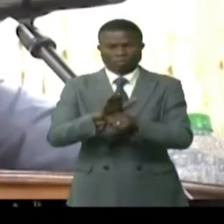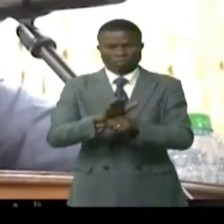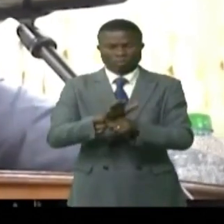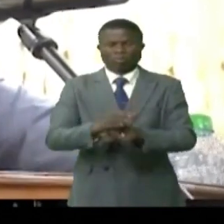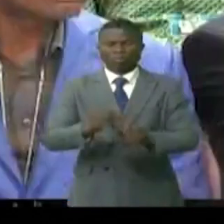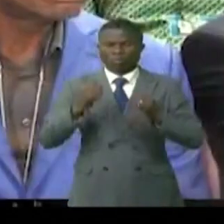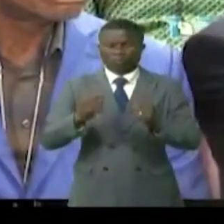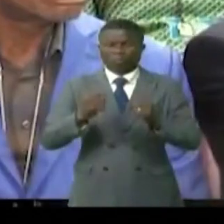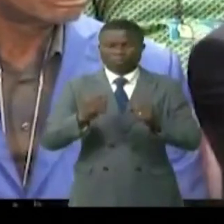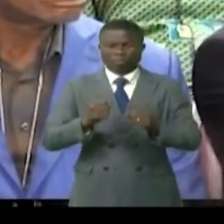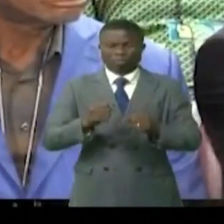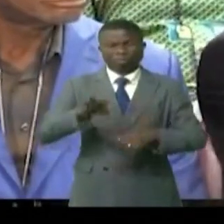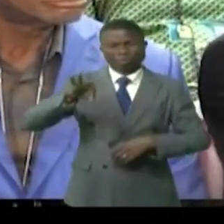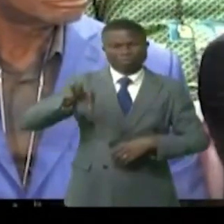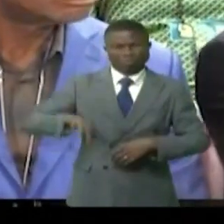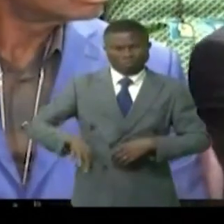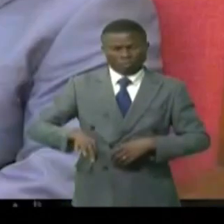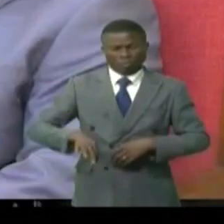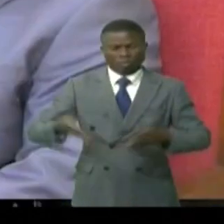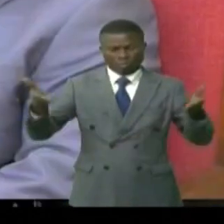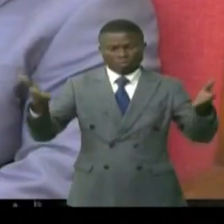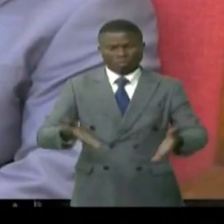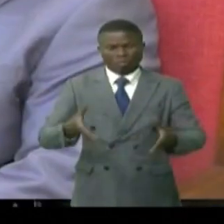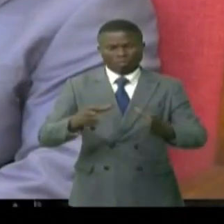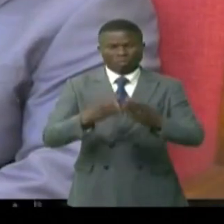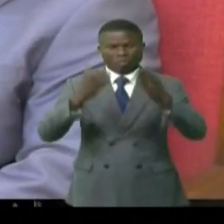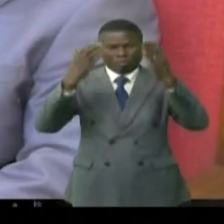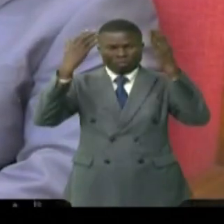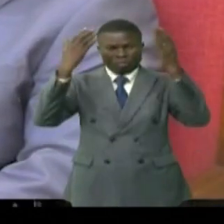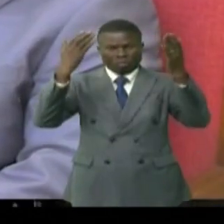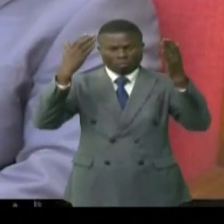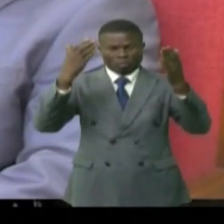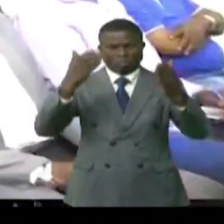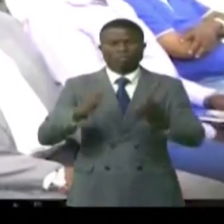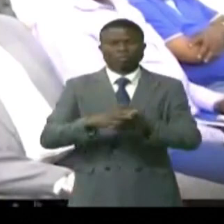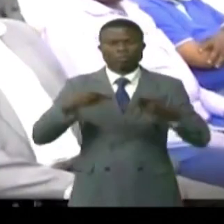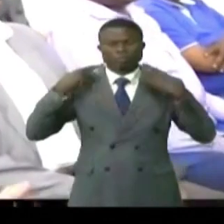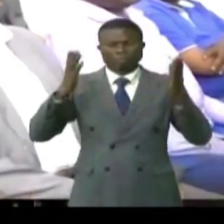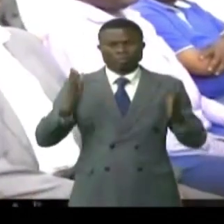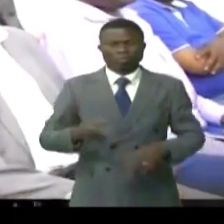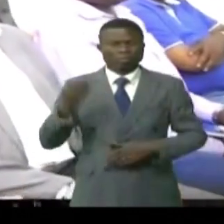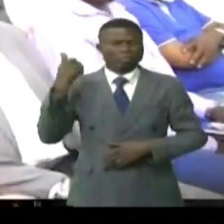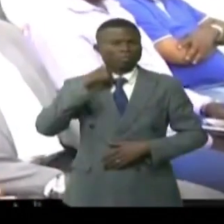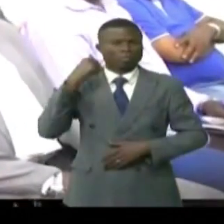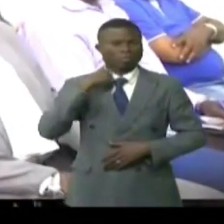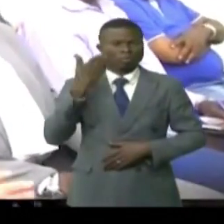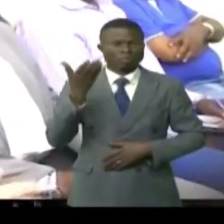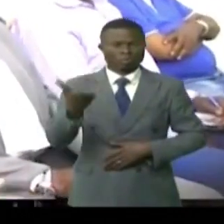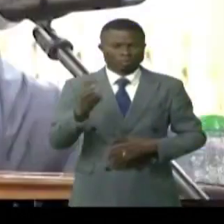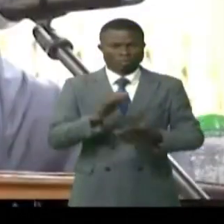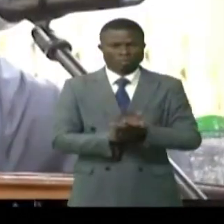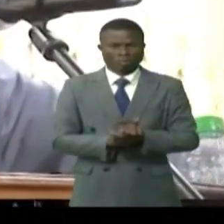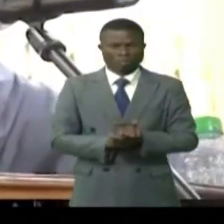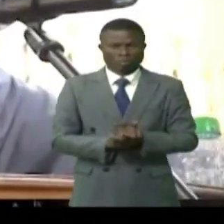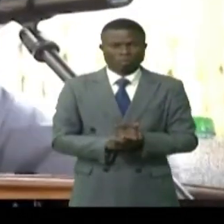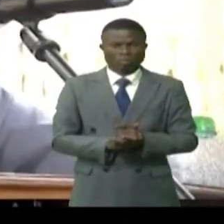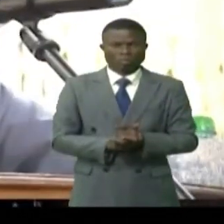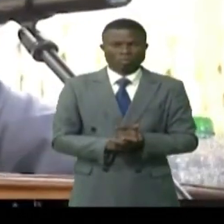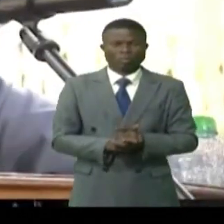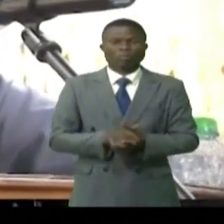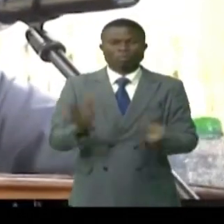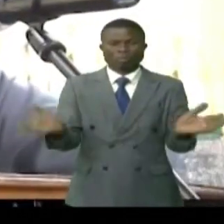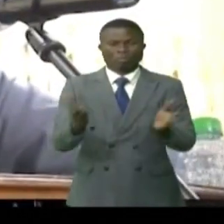la puissance et les bienfaits d'être dans la présence de Dieu. Le révérend Dr André Gédéon Bukundoa Bolikabi